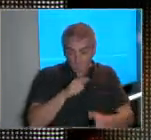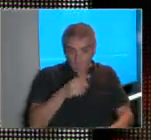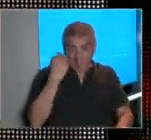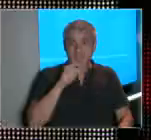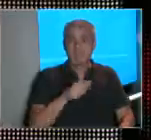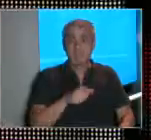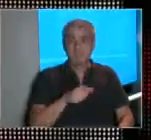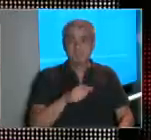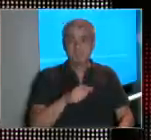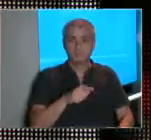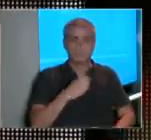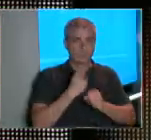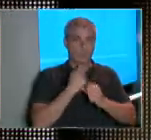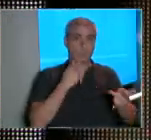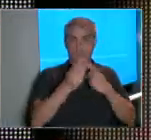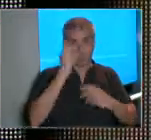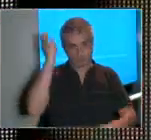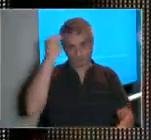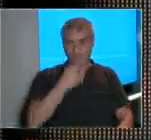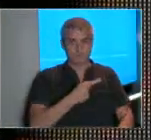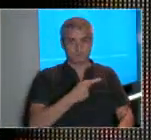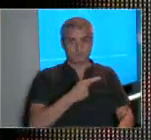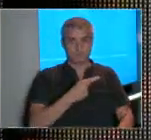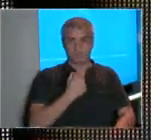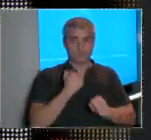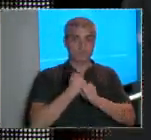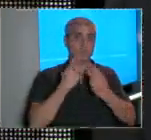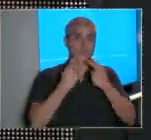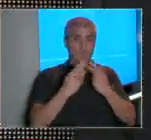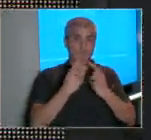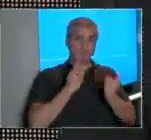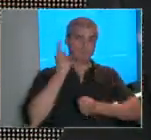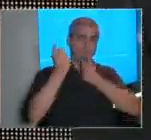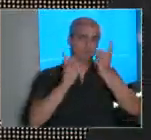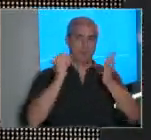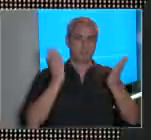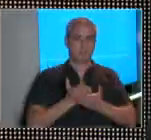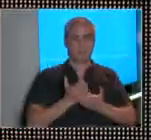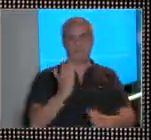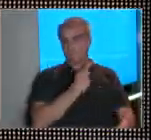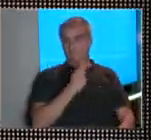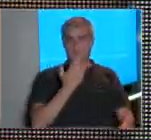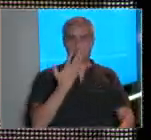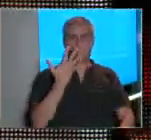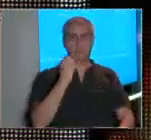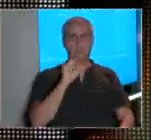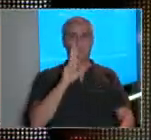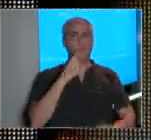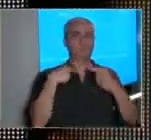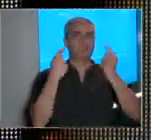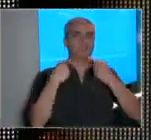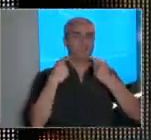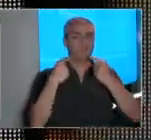מהפרה זו, כפעולת תגמול פלסטינית, פעולת נקמה, נורו קסאמים על הנגב המערבי במשך 53